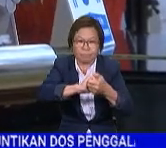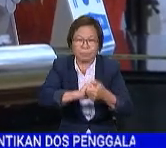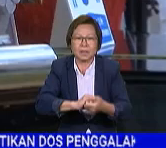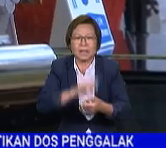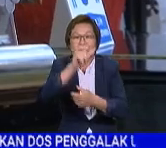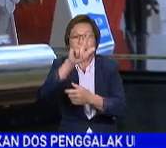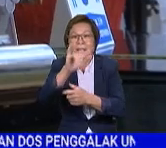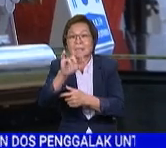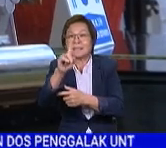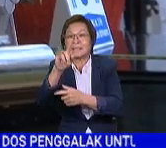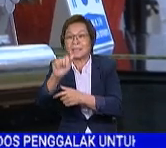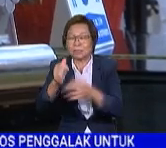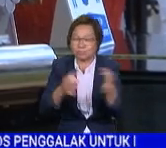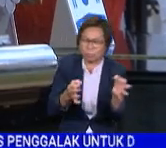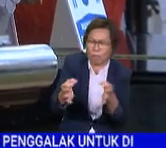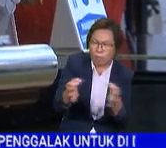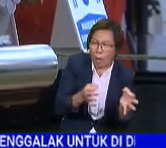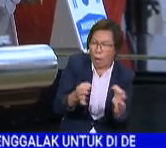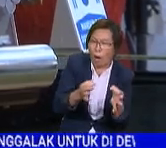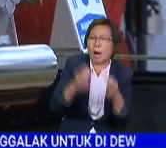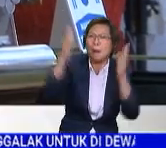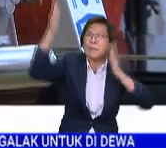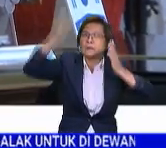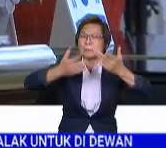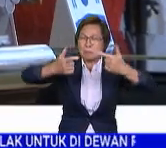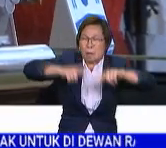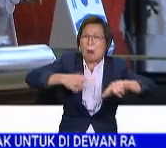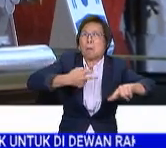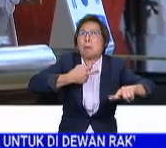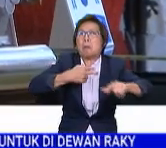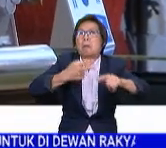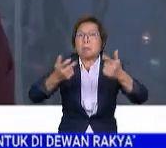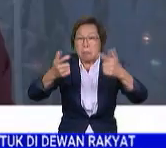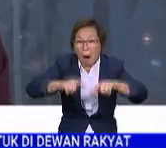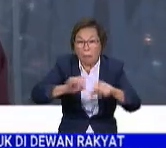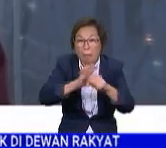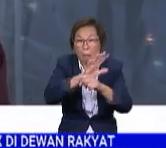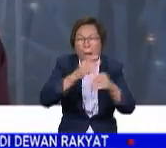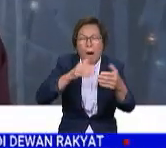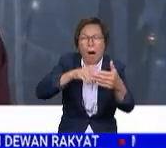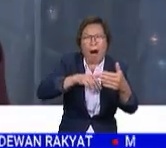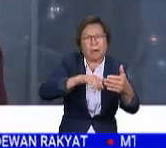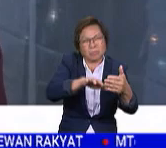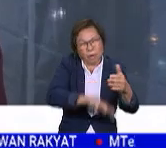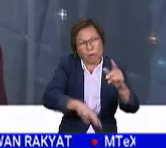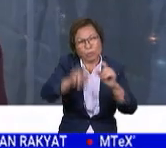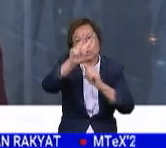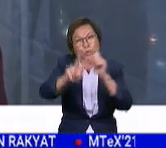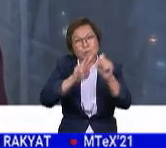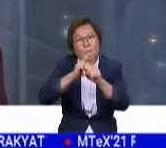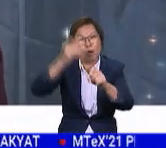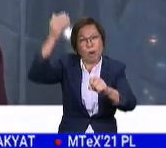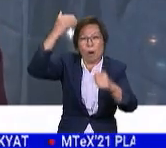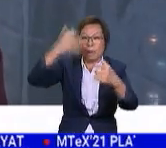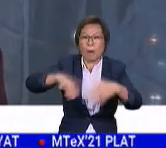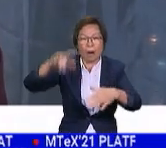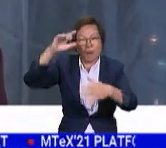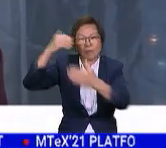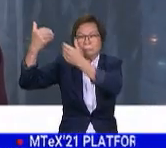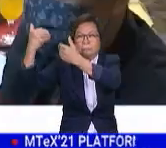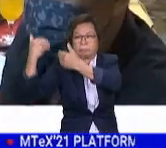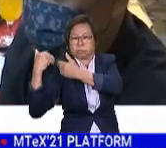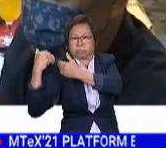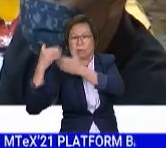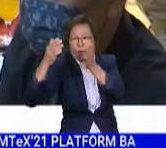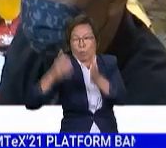Lidya paya menjelaskan meskipun negara dilanda pendek nicobit 19 sejak hampir dua tahun lalu namun amanah dan